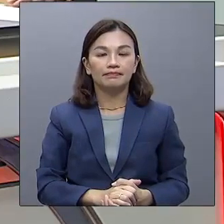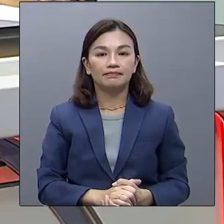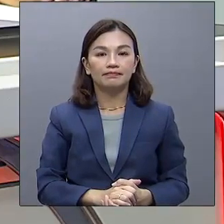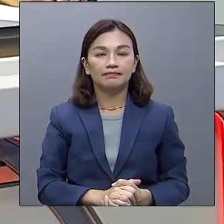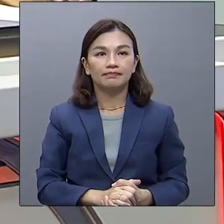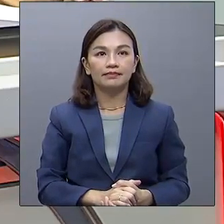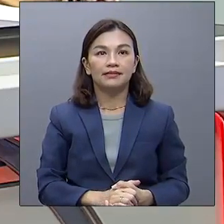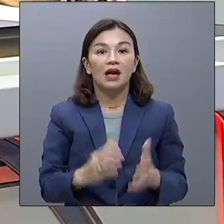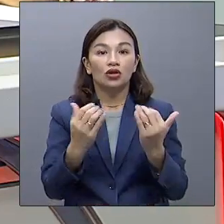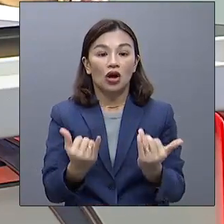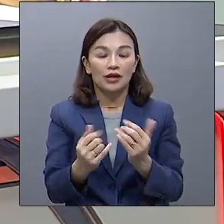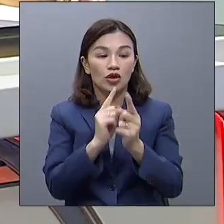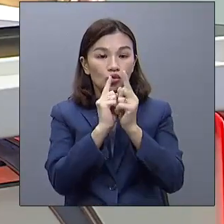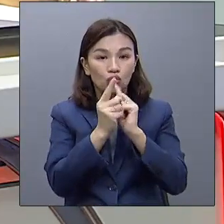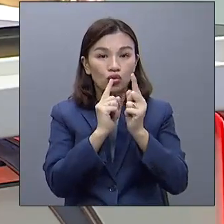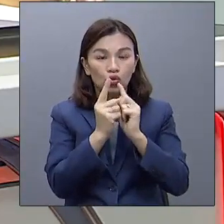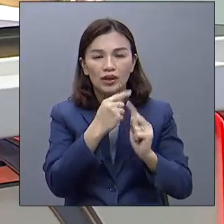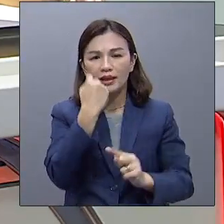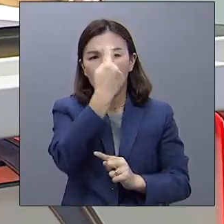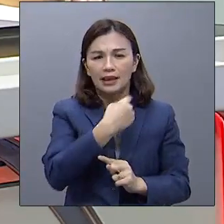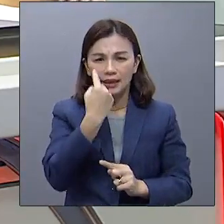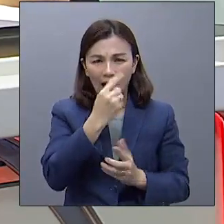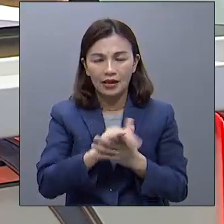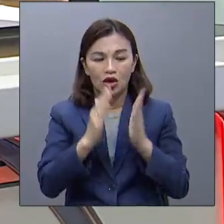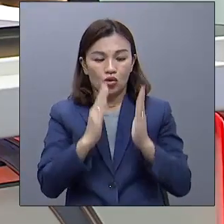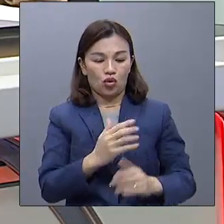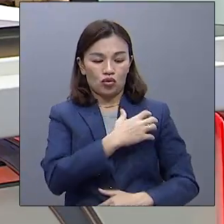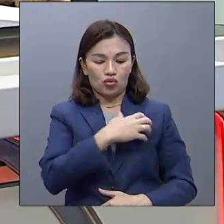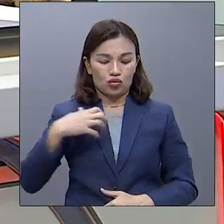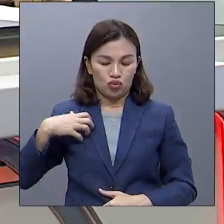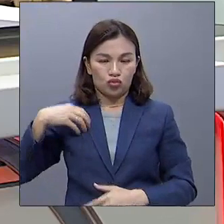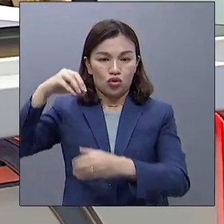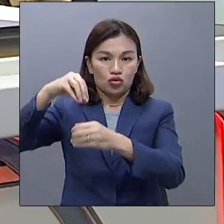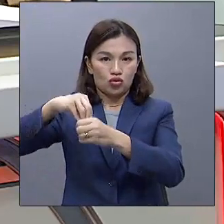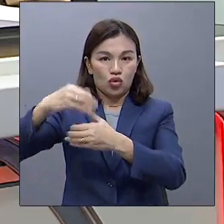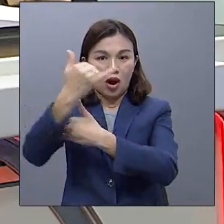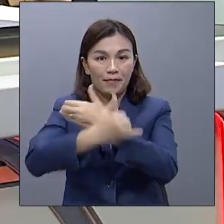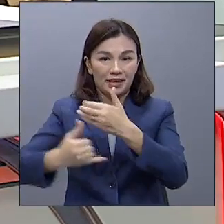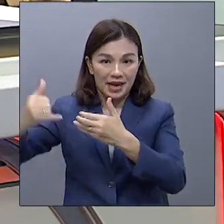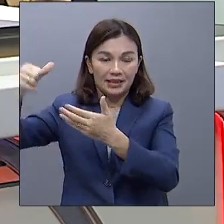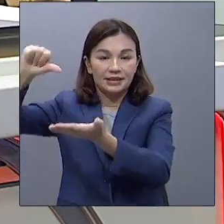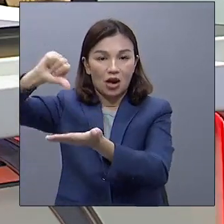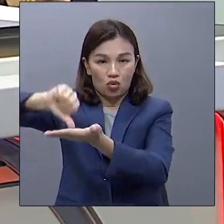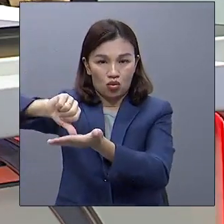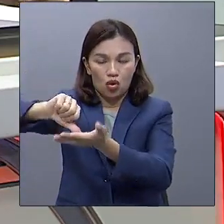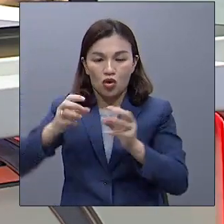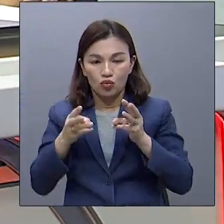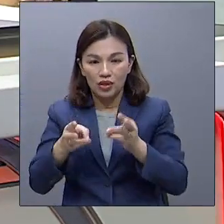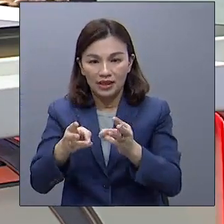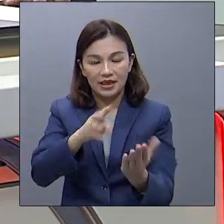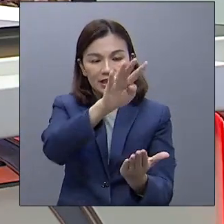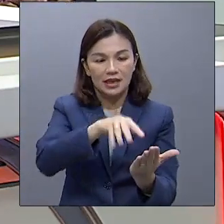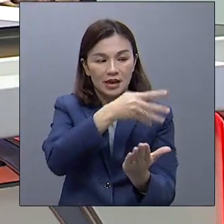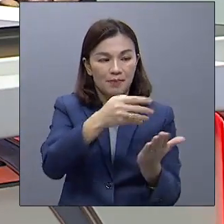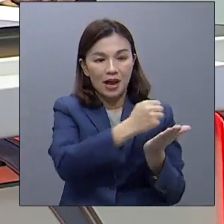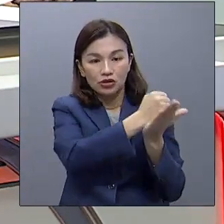ช่วงนี้เราจะพูดคุยกับคุณดำบุญธรรมนะคะเป็นเอกอัครราชทูตนักโรงเรียนประจำประเทศซาอุดิอาระเบียถึงแนวทางในการให้ความช่วยเหลือและ